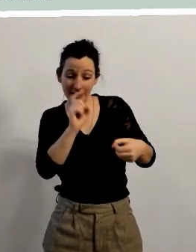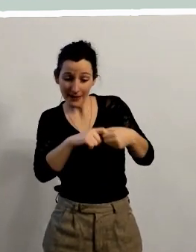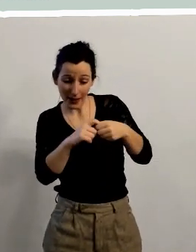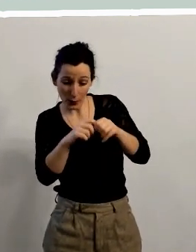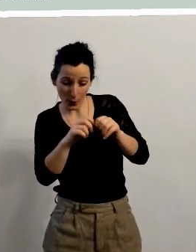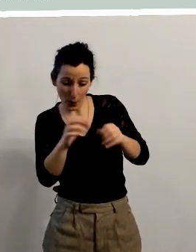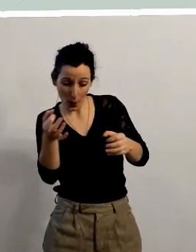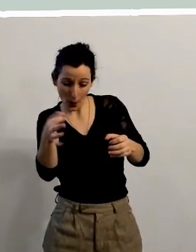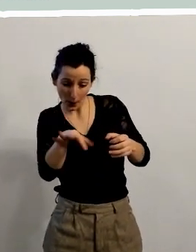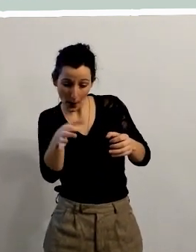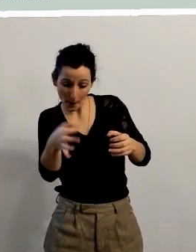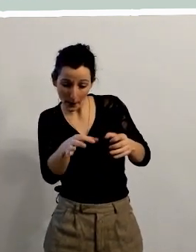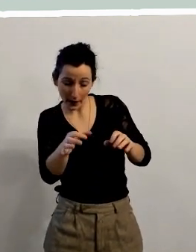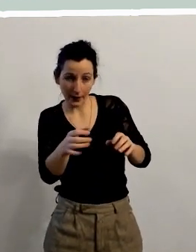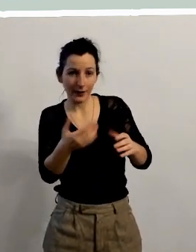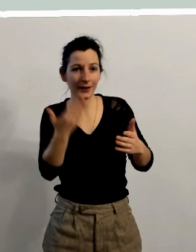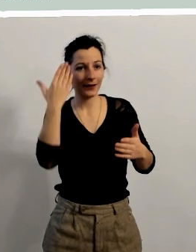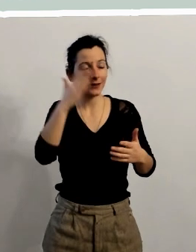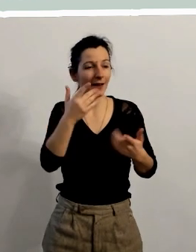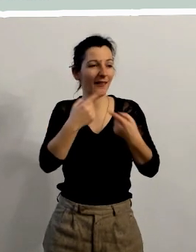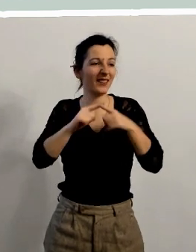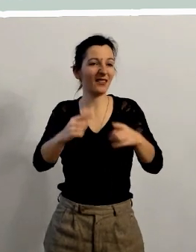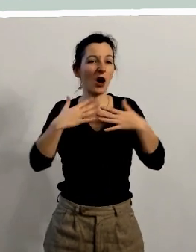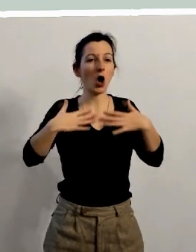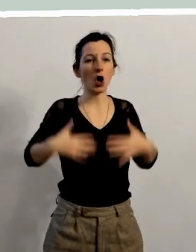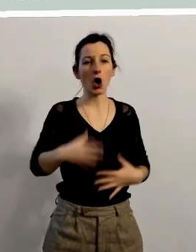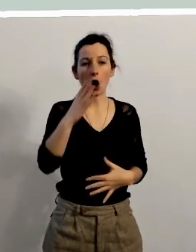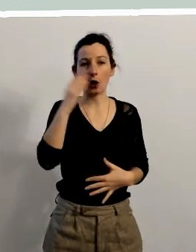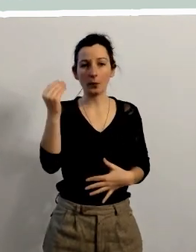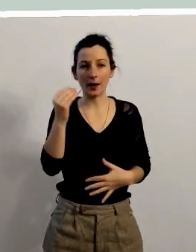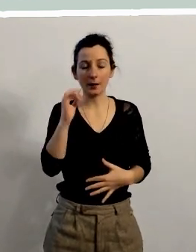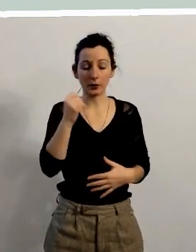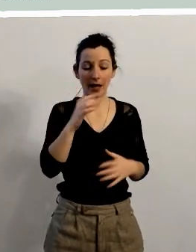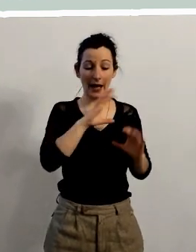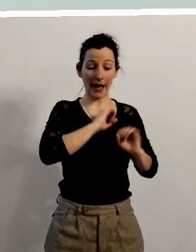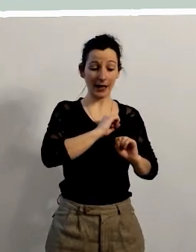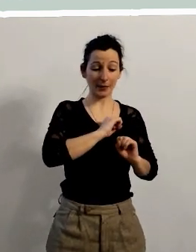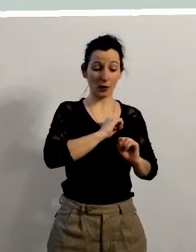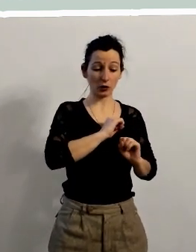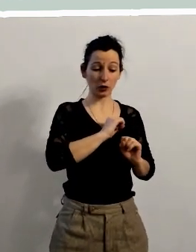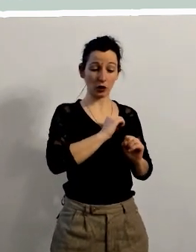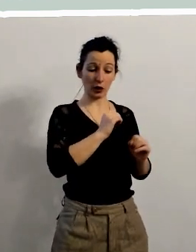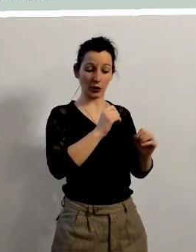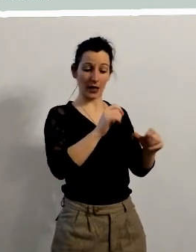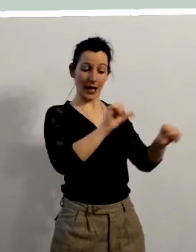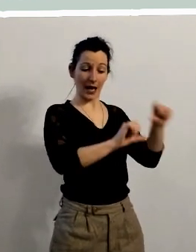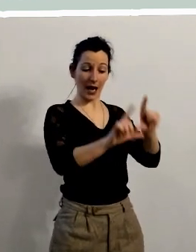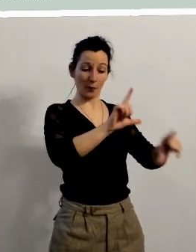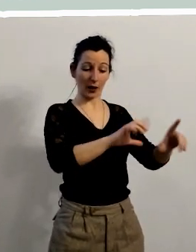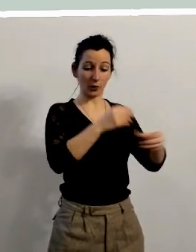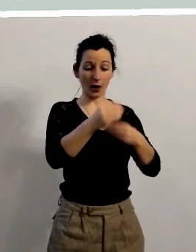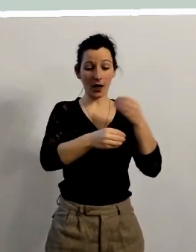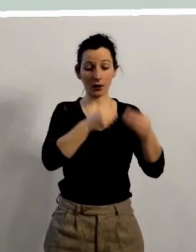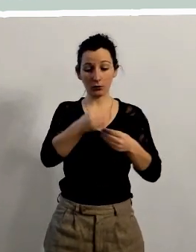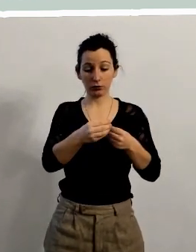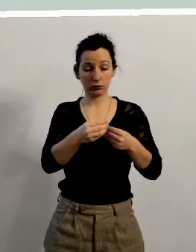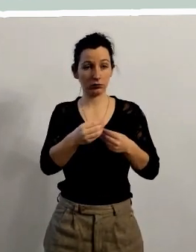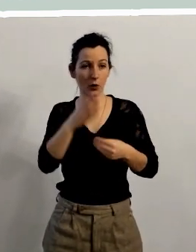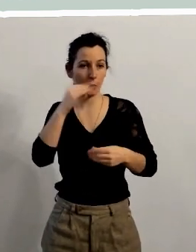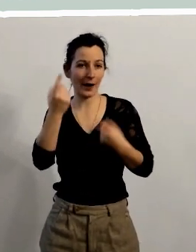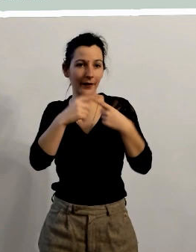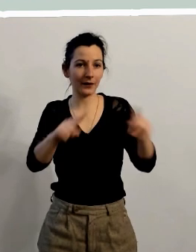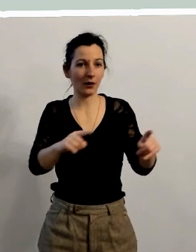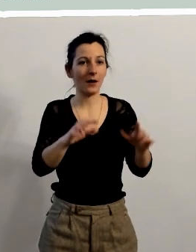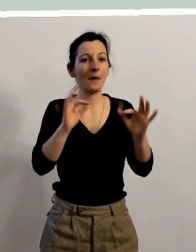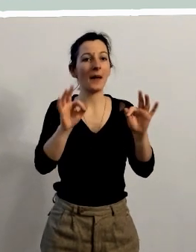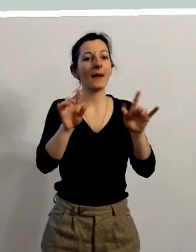des cellules en culture, ça n'est pas un corps humain. Et puis, il y a aussi des effets transgénérationnels. On s'aperçoit, par exemple, pour certaines molécules comme